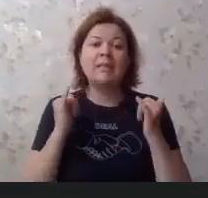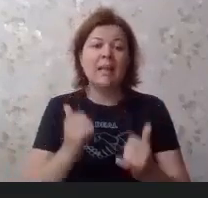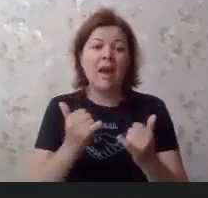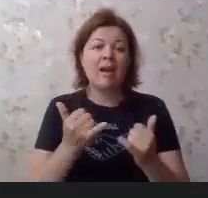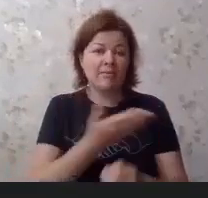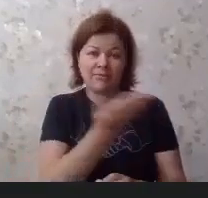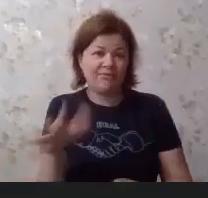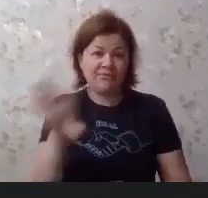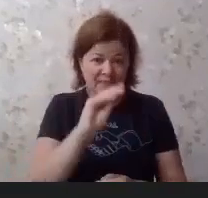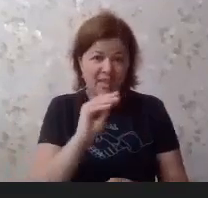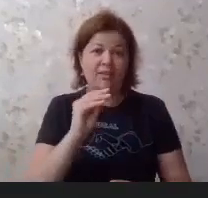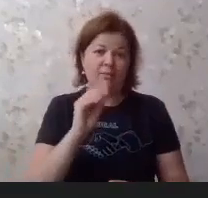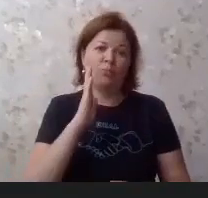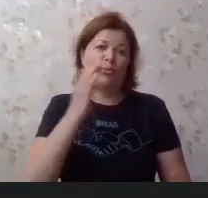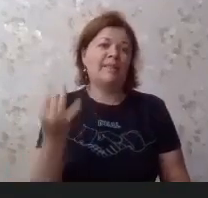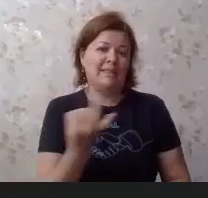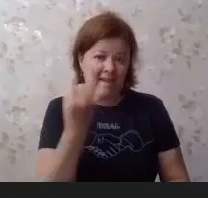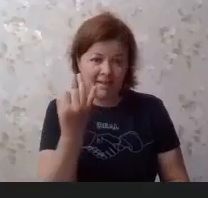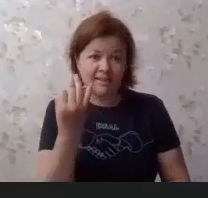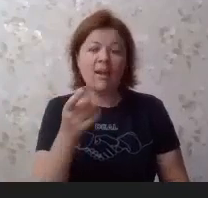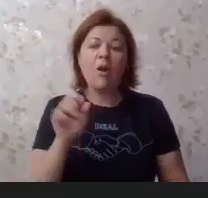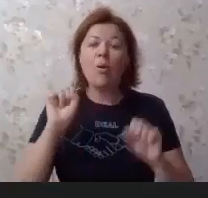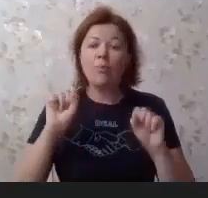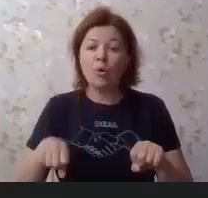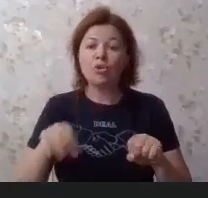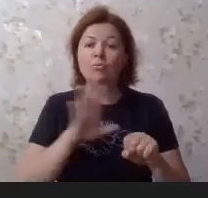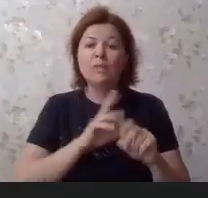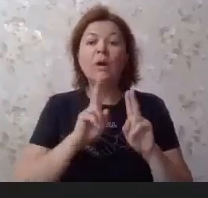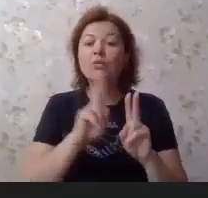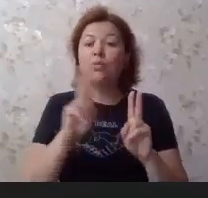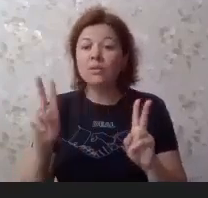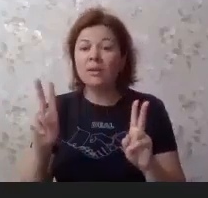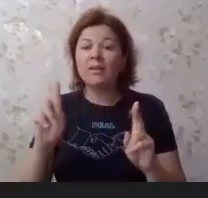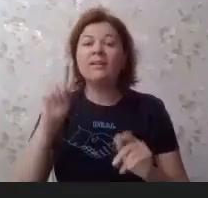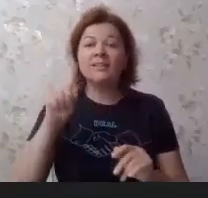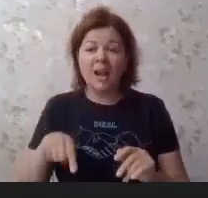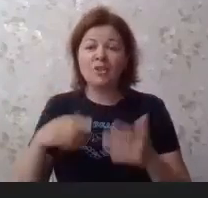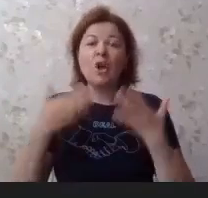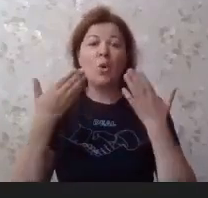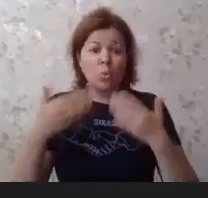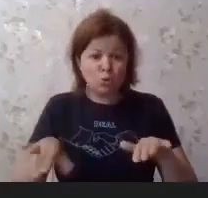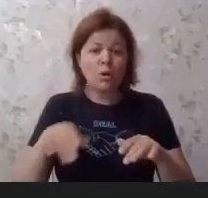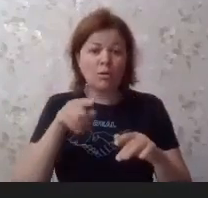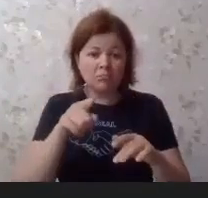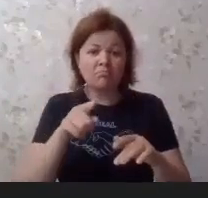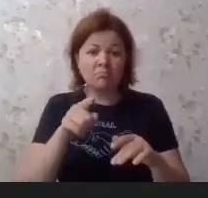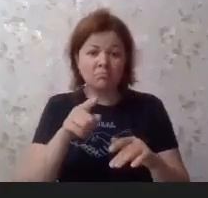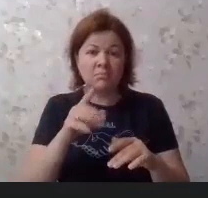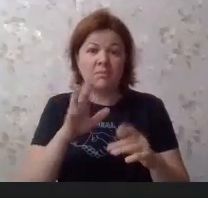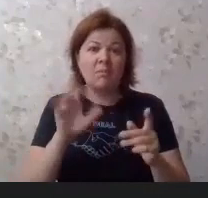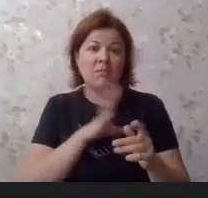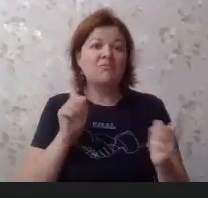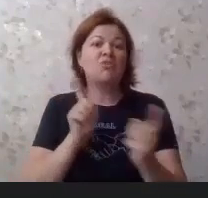для всех интересным. Вот. Может быть, кто-то даже уже сталкивался с